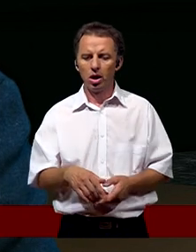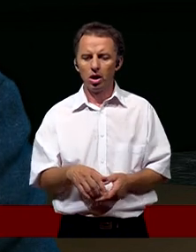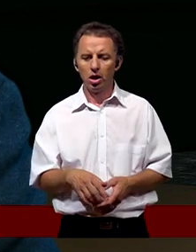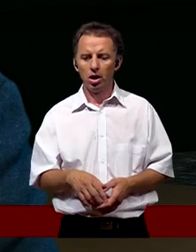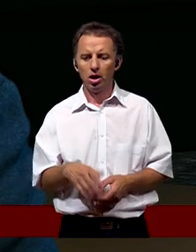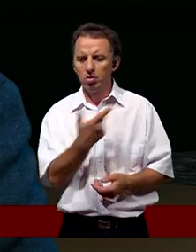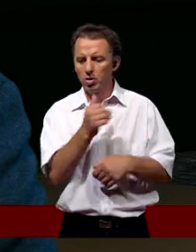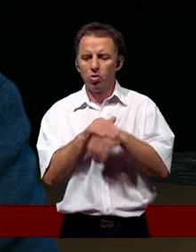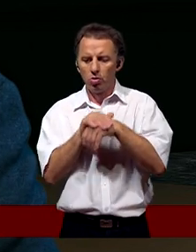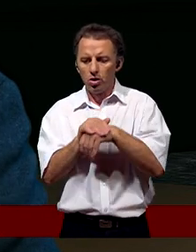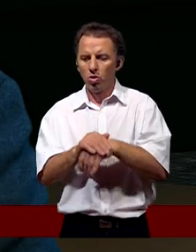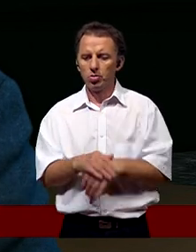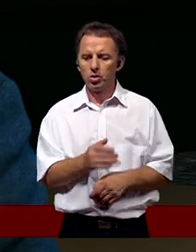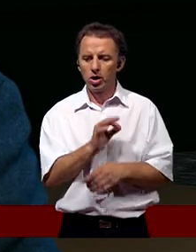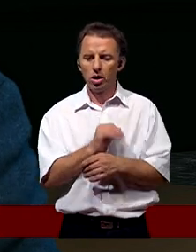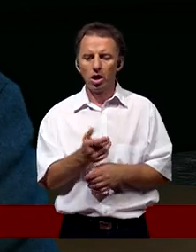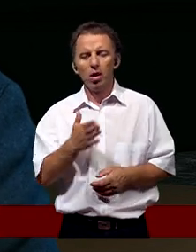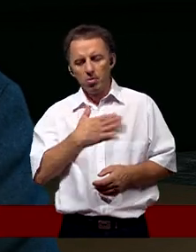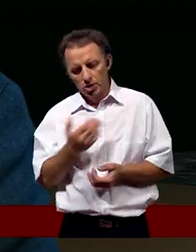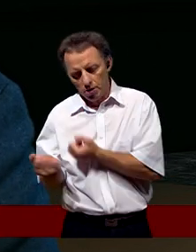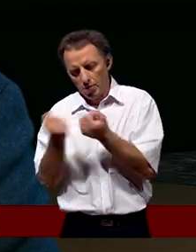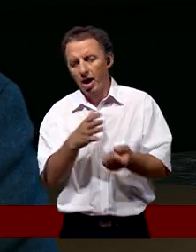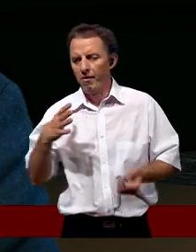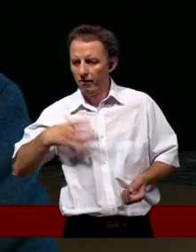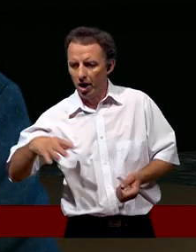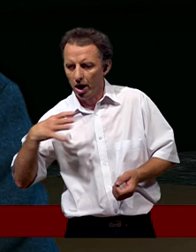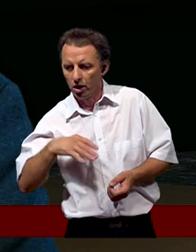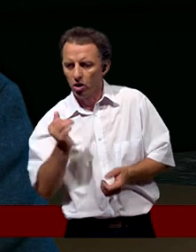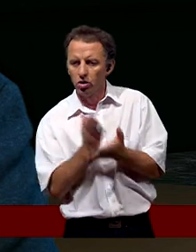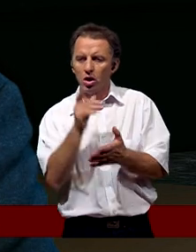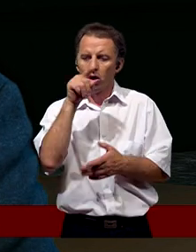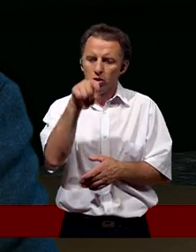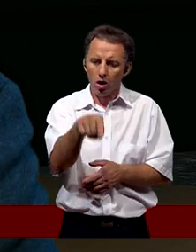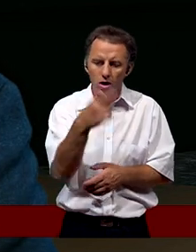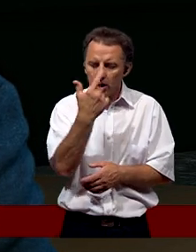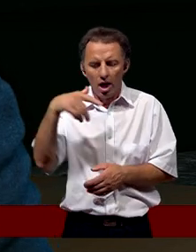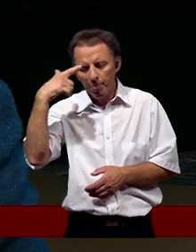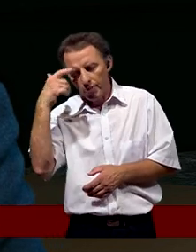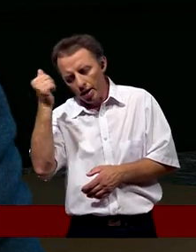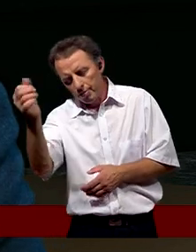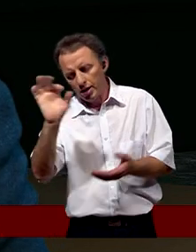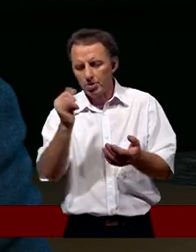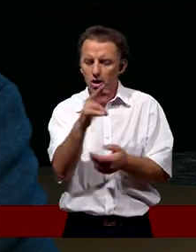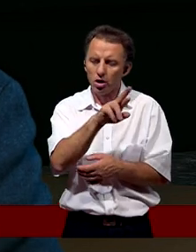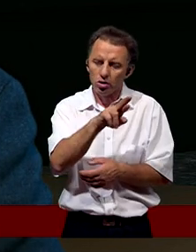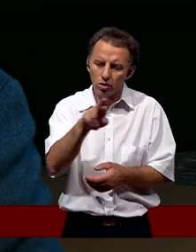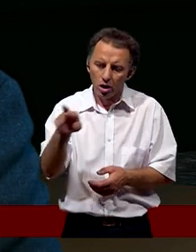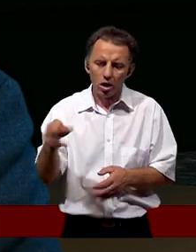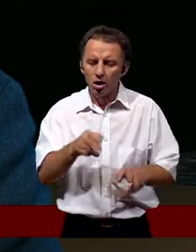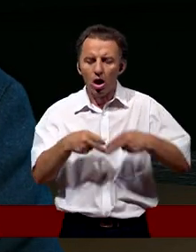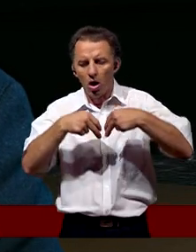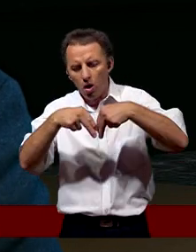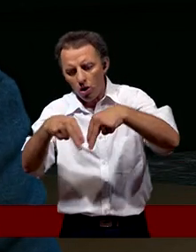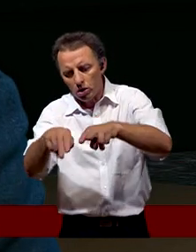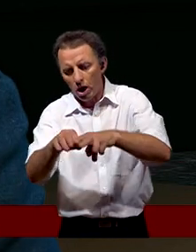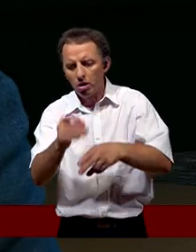Natomiast miłość do nieprzyjaciół niesie ze sobą pewne wartości. To nie jest tylko to, że ja nie pamiętam pewnych rzeczy, nie